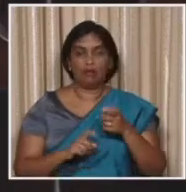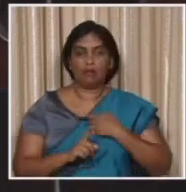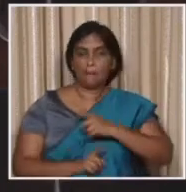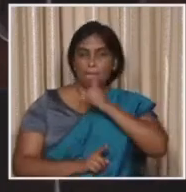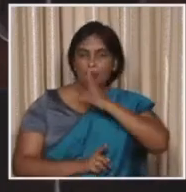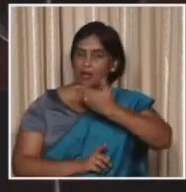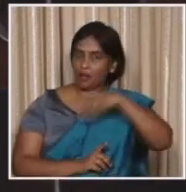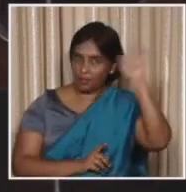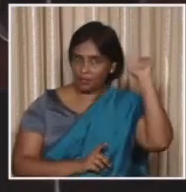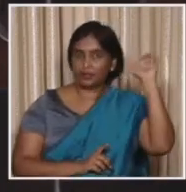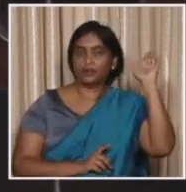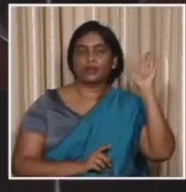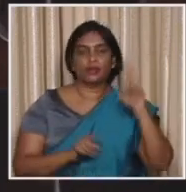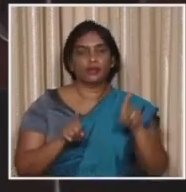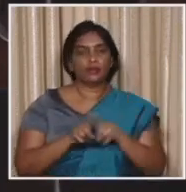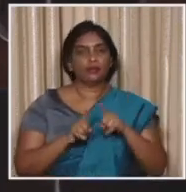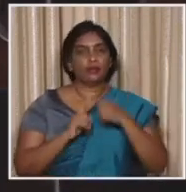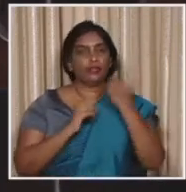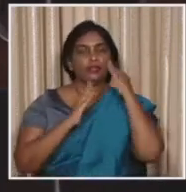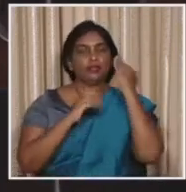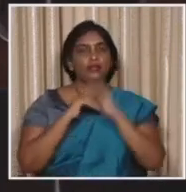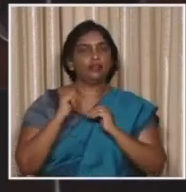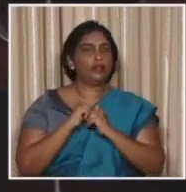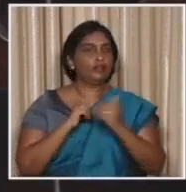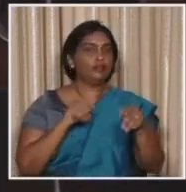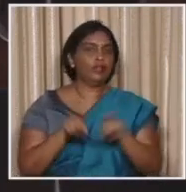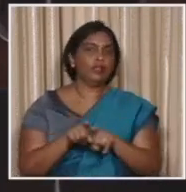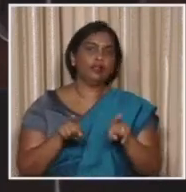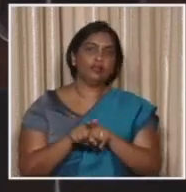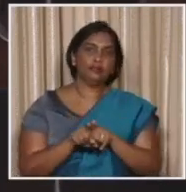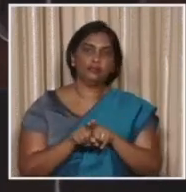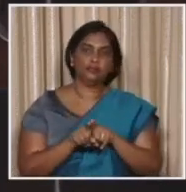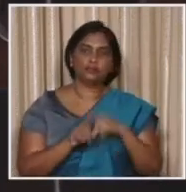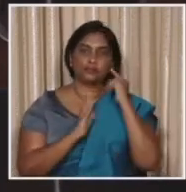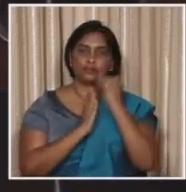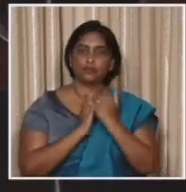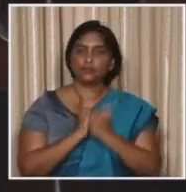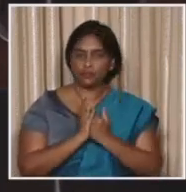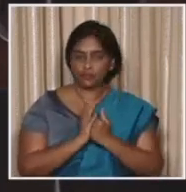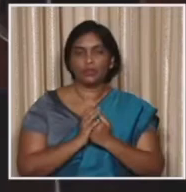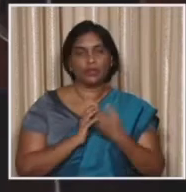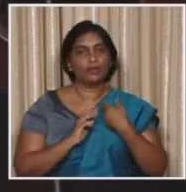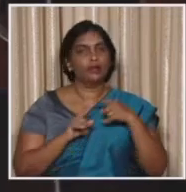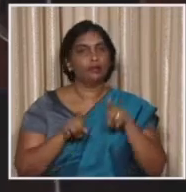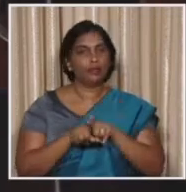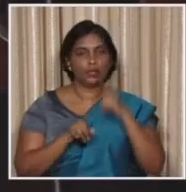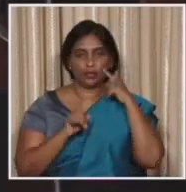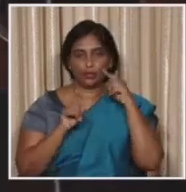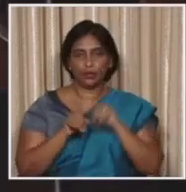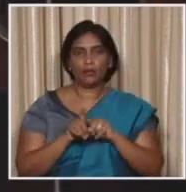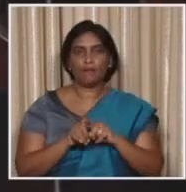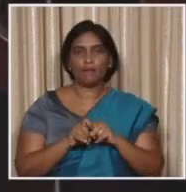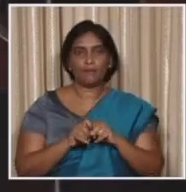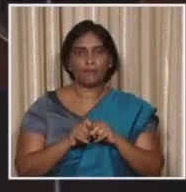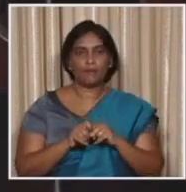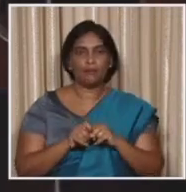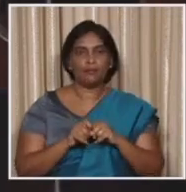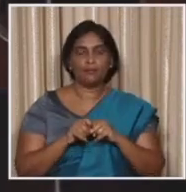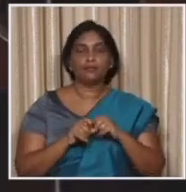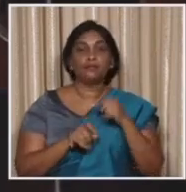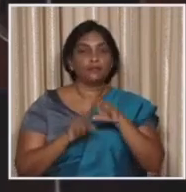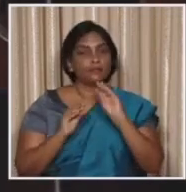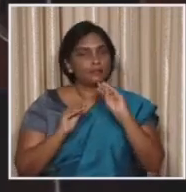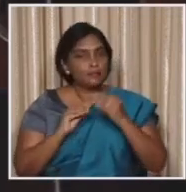බැනලා එළෙව්වා කාමරින්. මම ඒකට ජනාධිපතිතුමාටත් ඒ ගැන දැනුම් දීමක් කරා. හැබැයි දැන් ඒ අලුතෙන් හදපු පද්ධතිය යම්